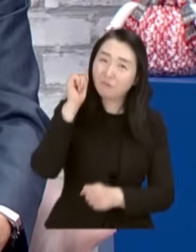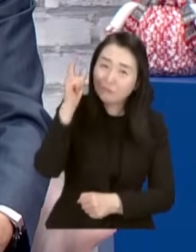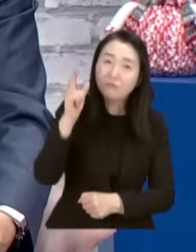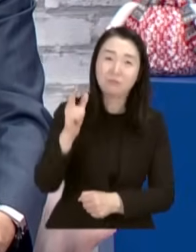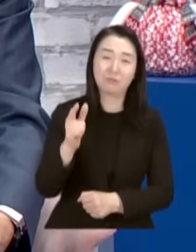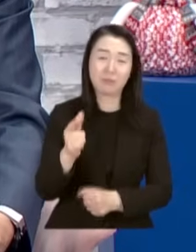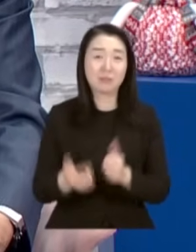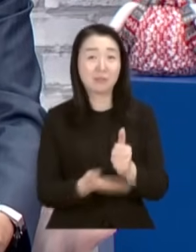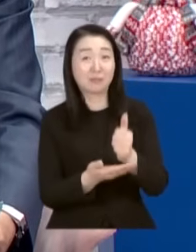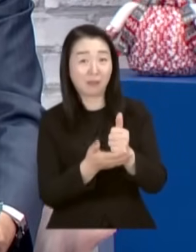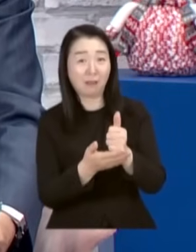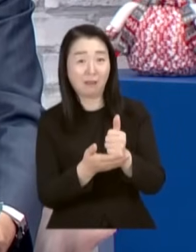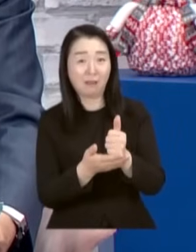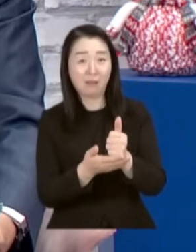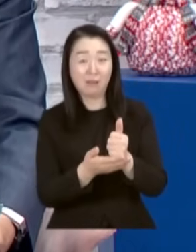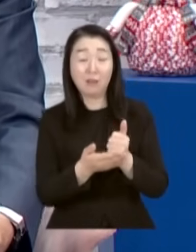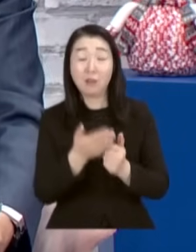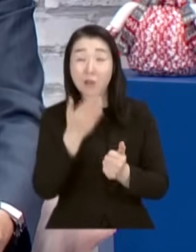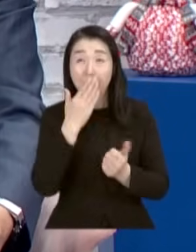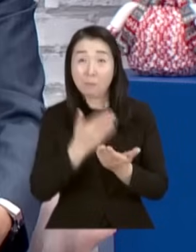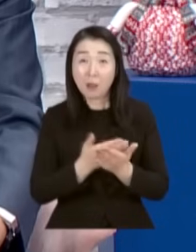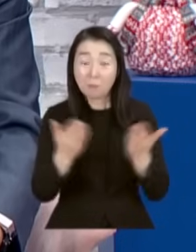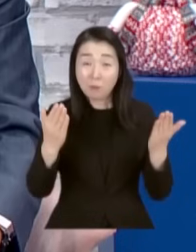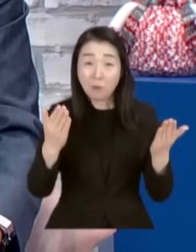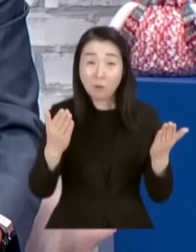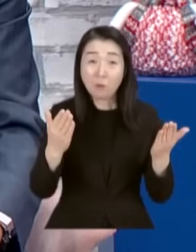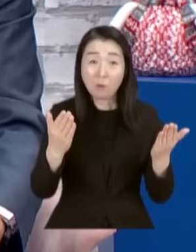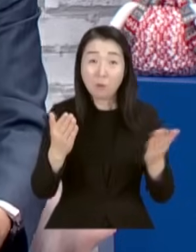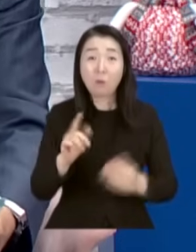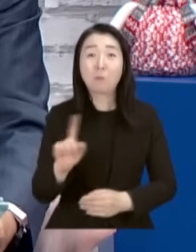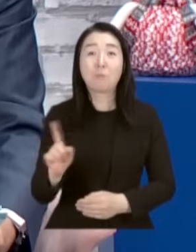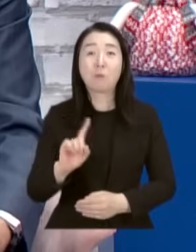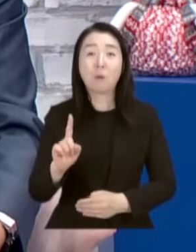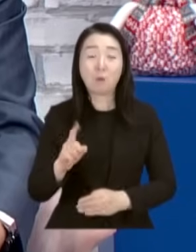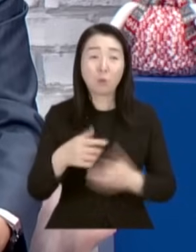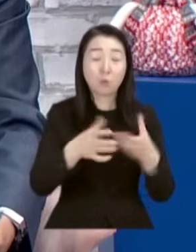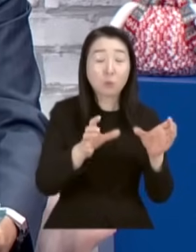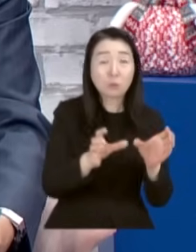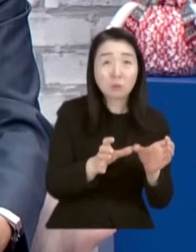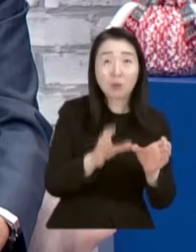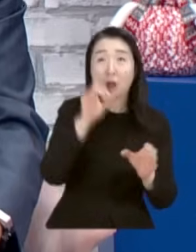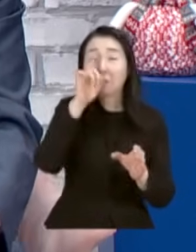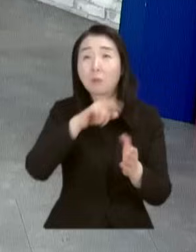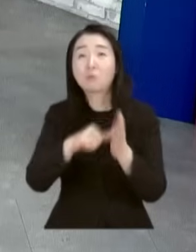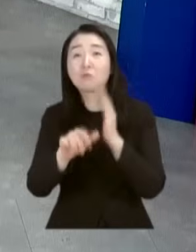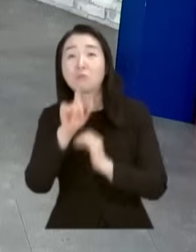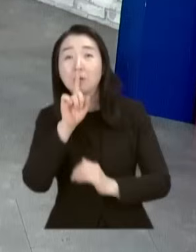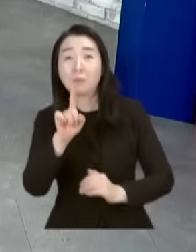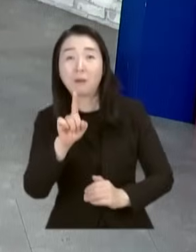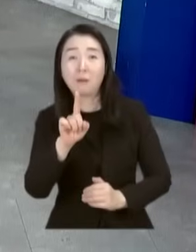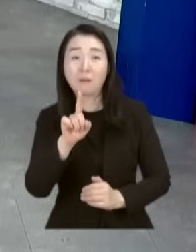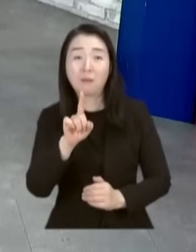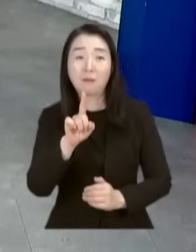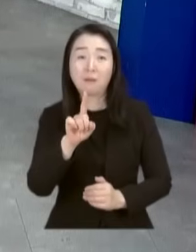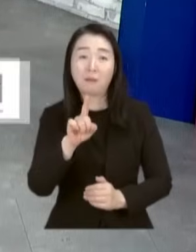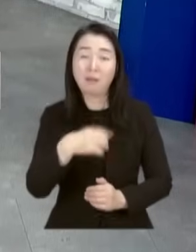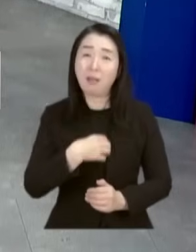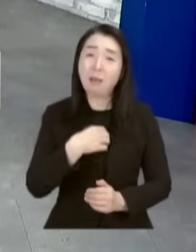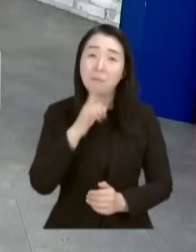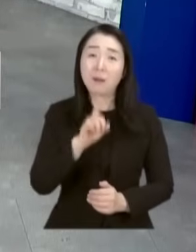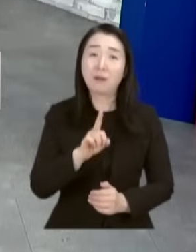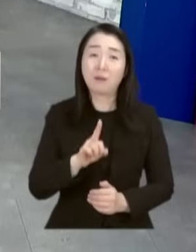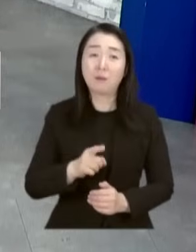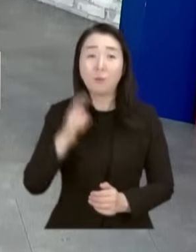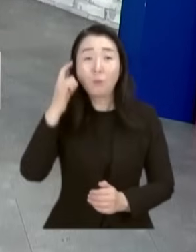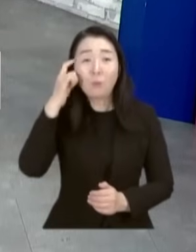바포 공동체가 그 바포 건물이 유해 시설로 지정이 됐다는 얘기를 들었어요. 아니, 저는 이거 뉴스로 봤거든요. 혐오 시설이다